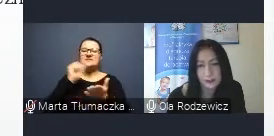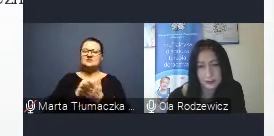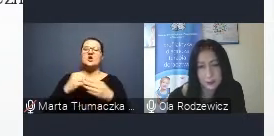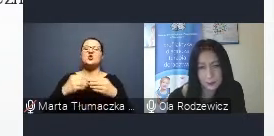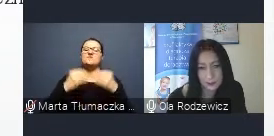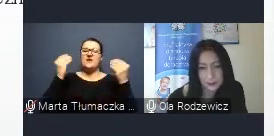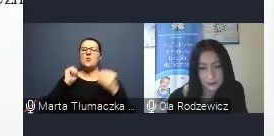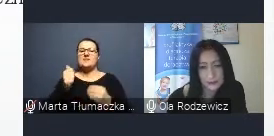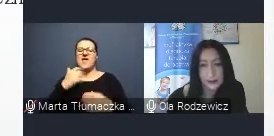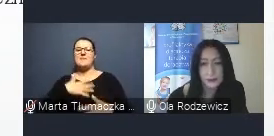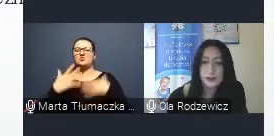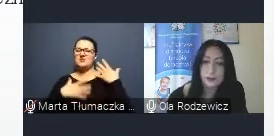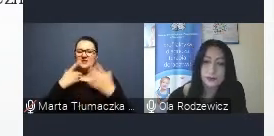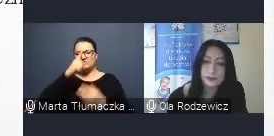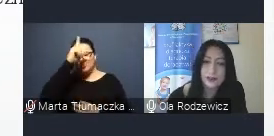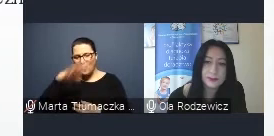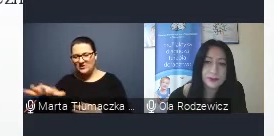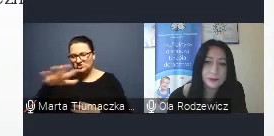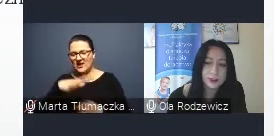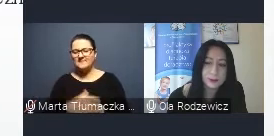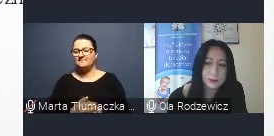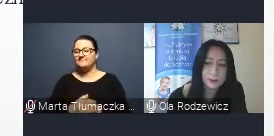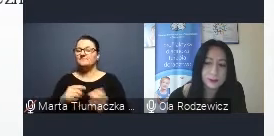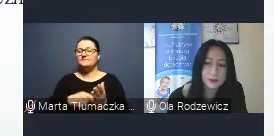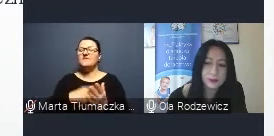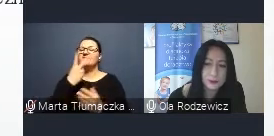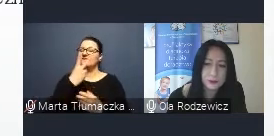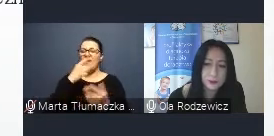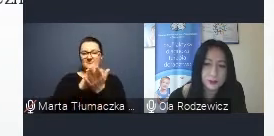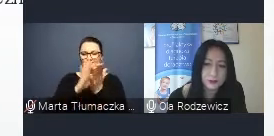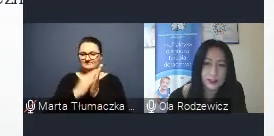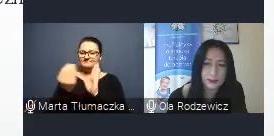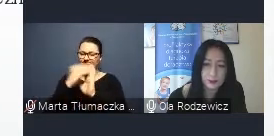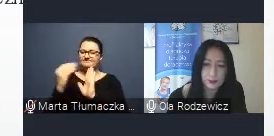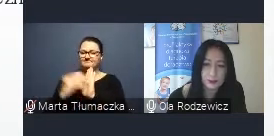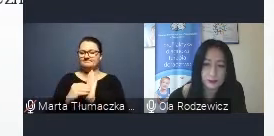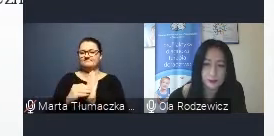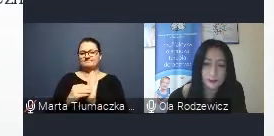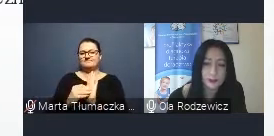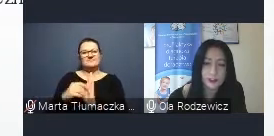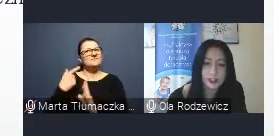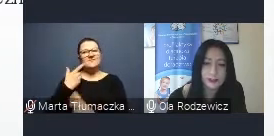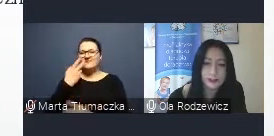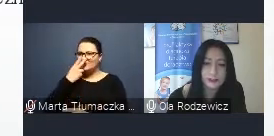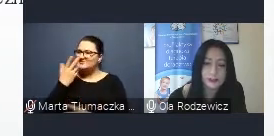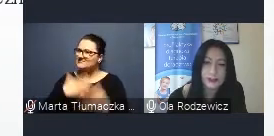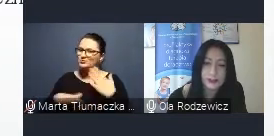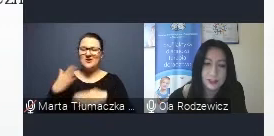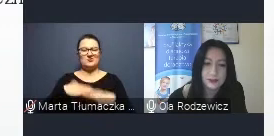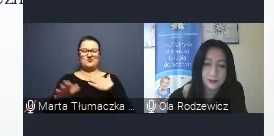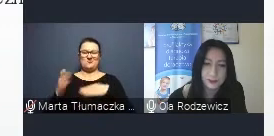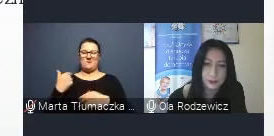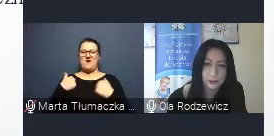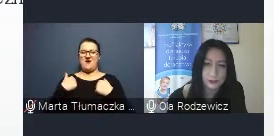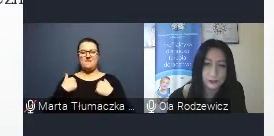kompetencje emocjonalno-społeczne. To są dwa zapisy, które jak pojawiły się w tym rozporządzeniu, bardzo mnie ucieszyły. Było pierwsze